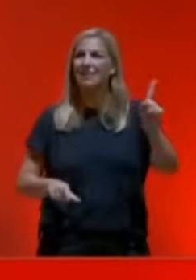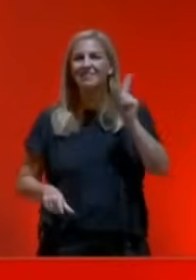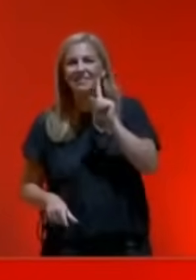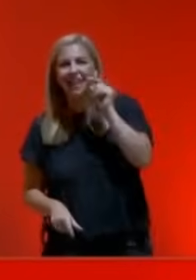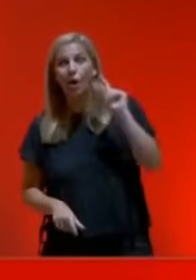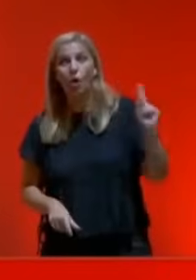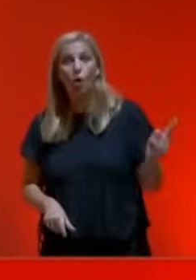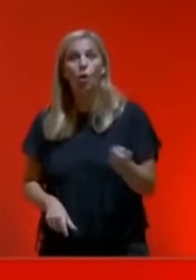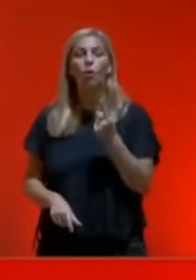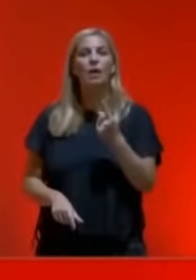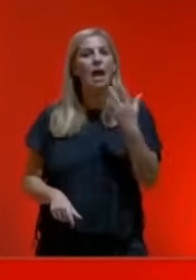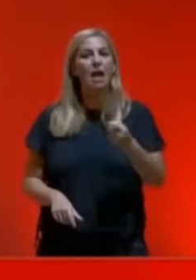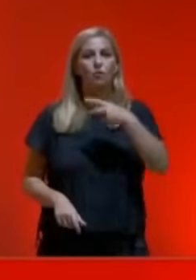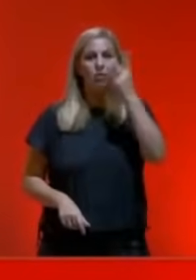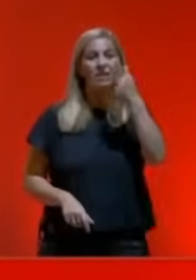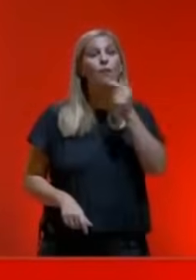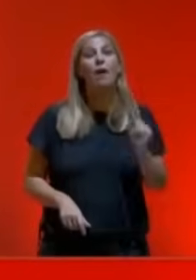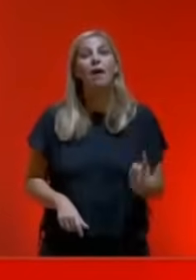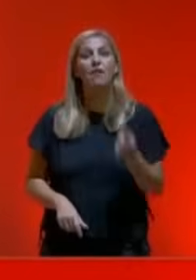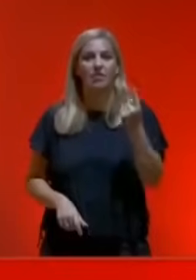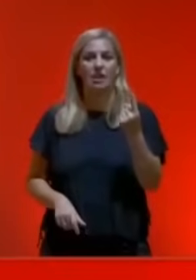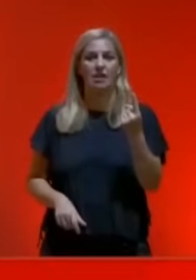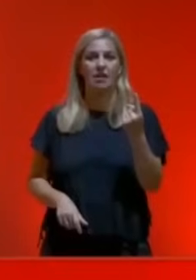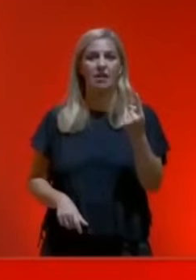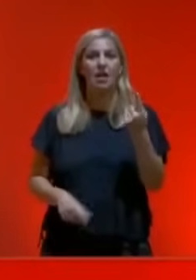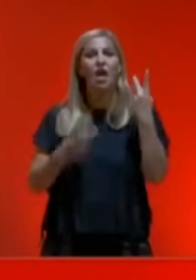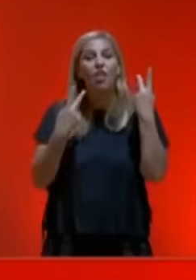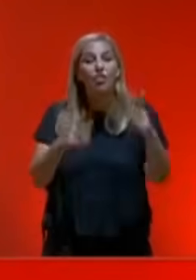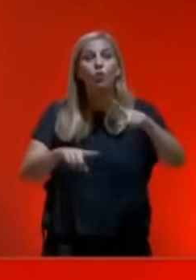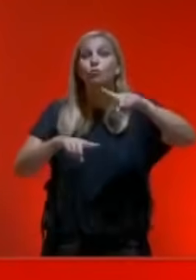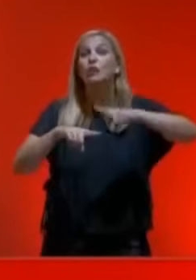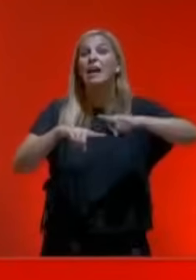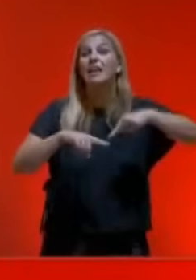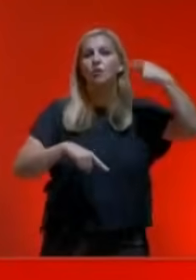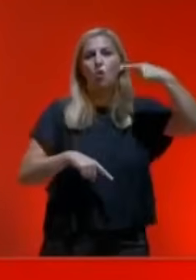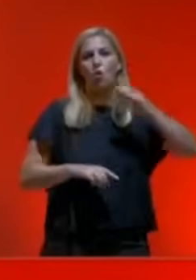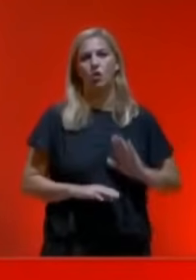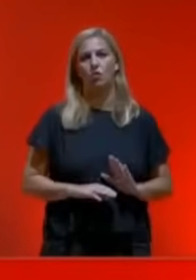και οι Έλληνες δικαιούνται μια ευκαιρία στο δικό τους ελληνικό όνειρο.